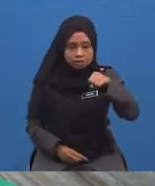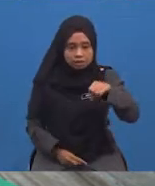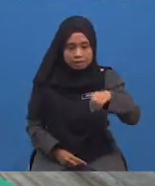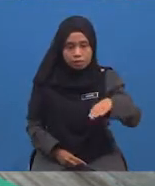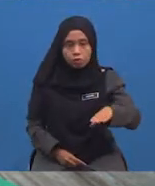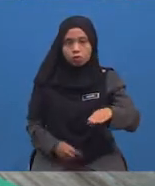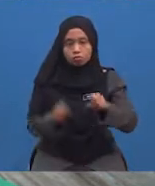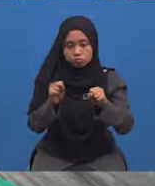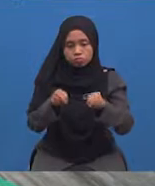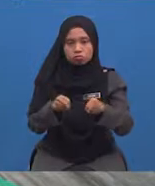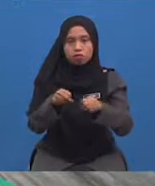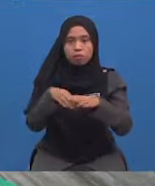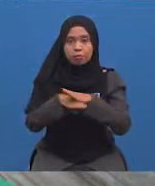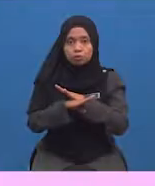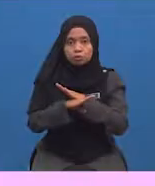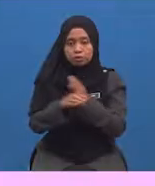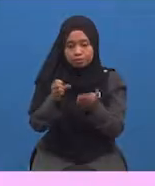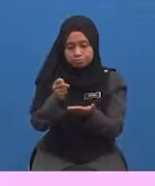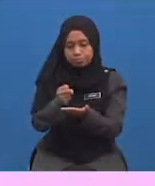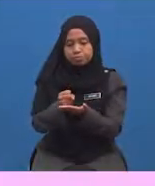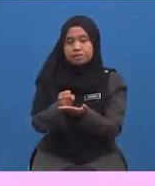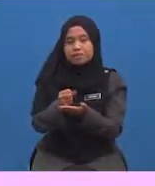dipenuhi oleh sagu halus.